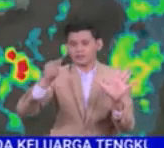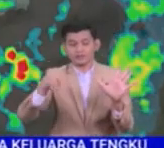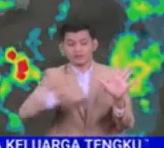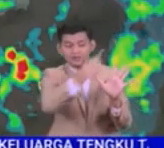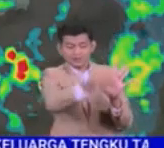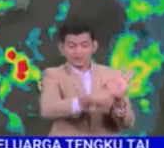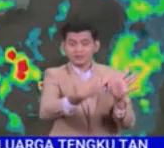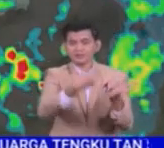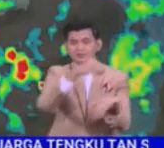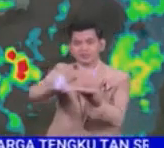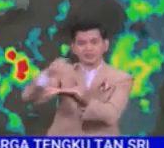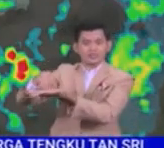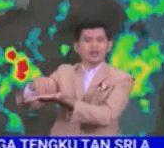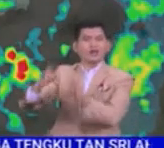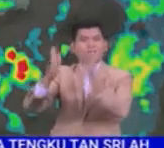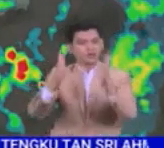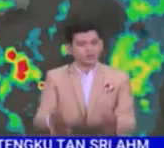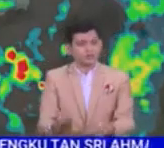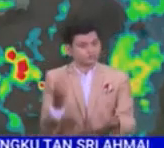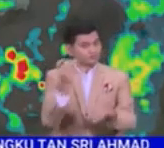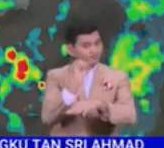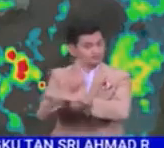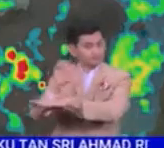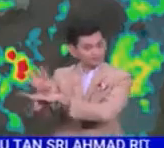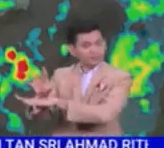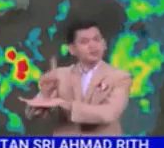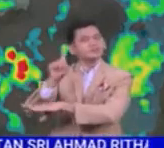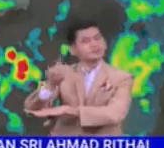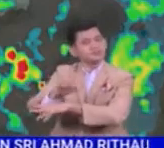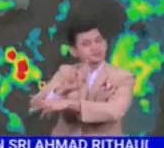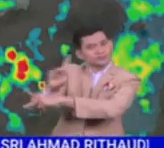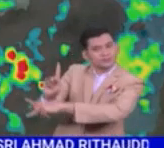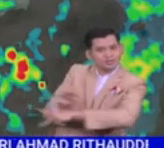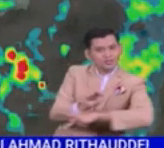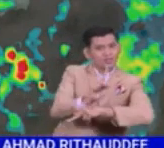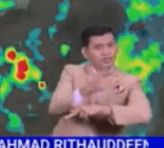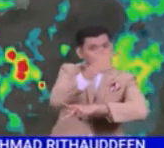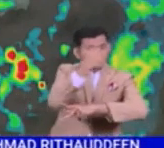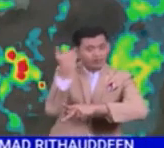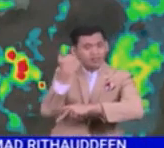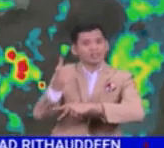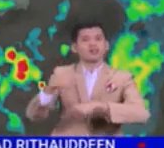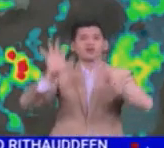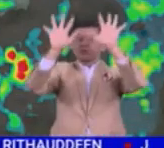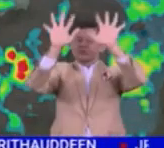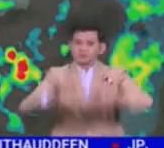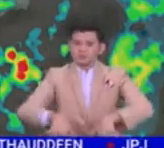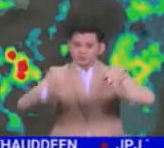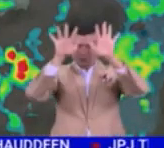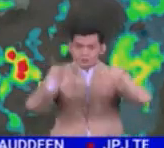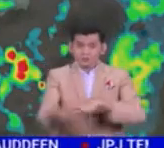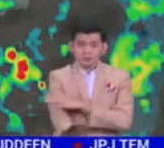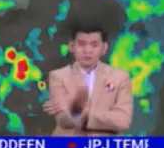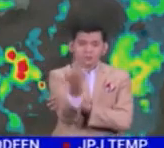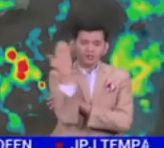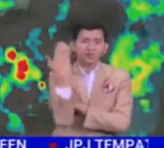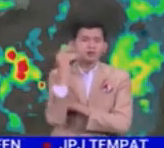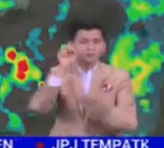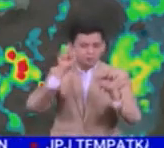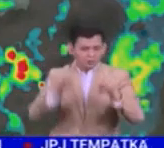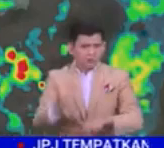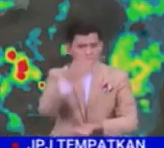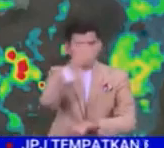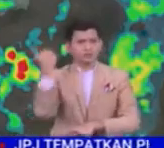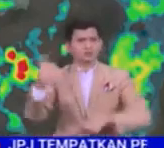orang ramai di sekitar kawasan terbabit dinasihatkan supaya berwaspada dengan keadaan cuaca hujan pada pagi nanti yang boleh